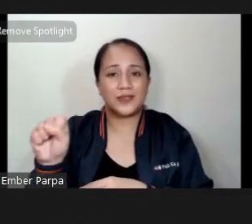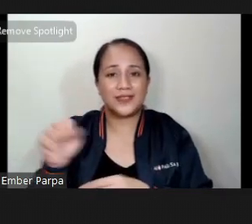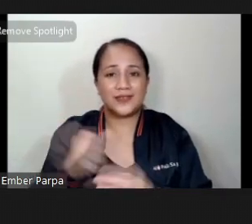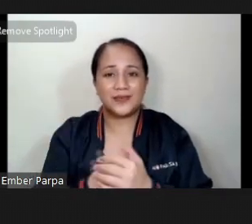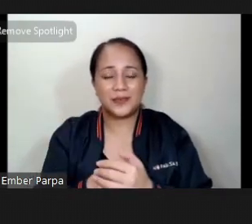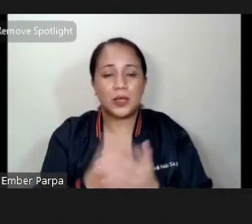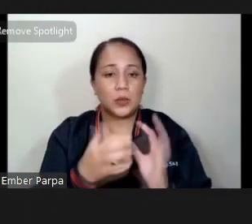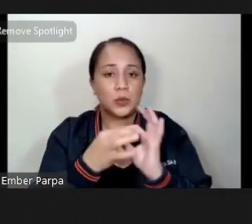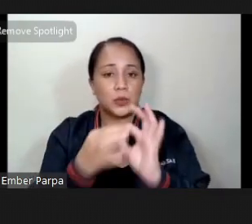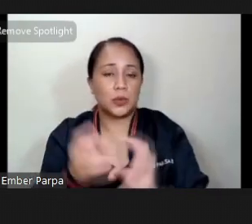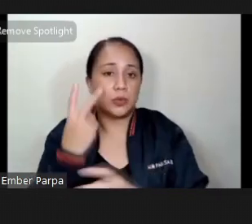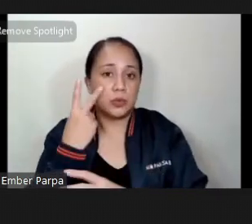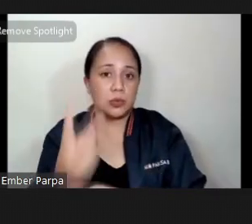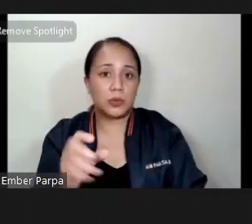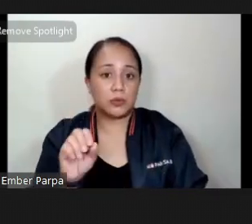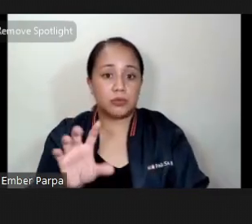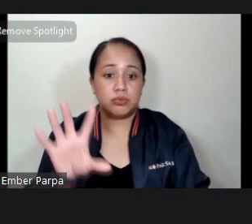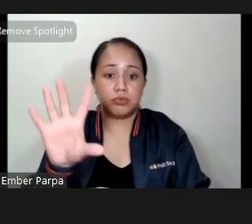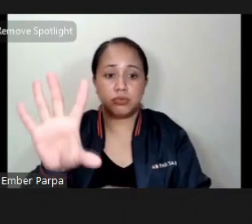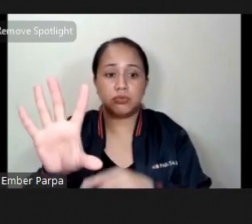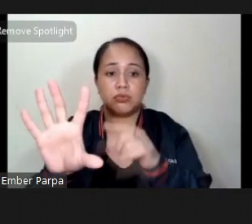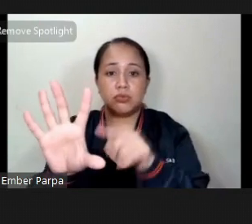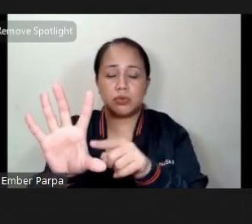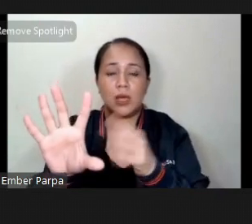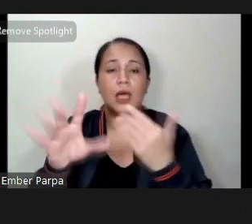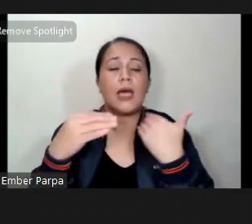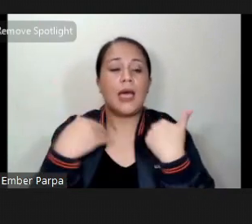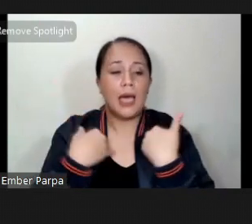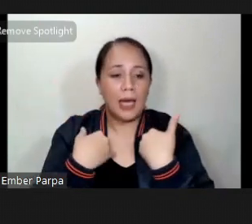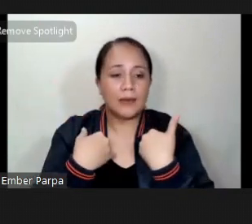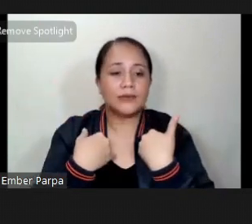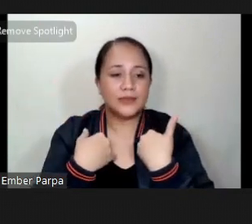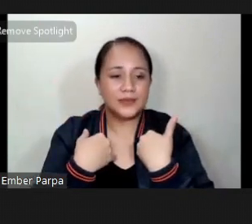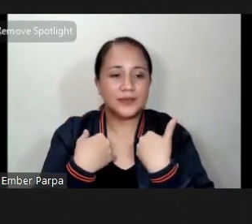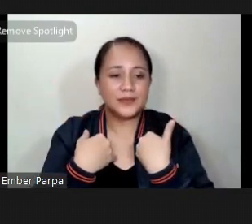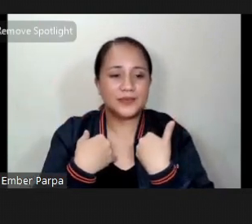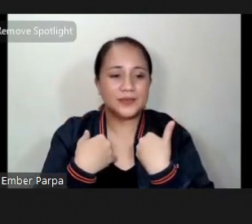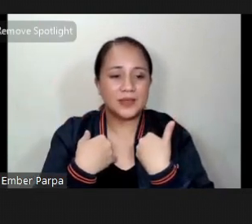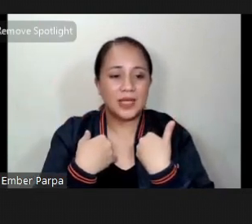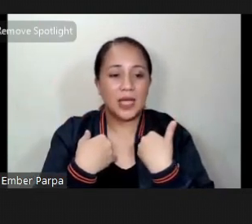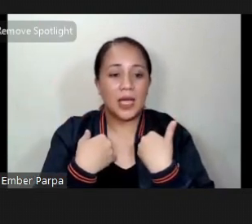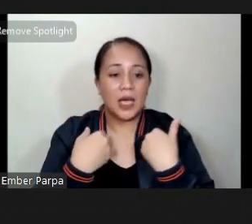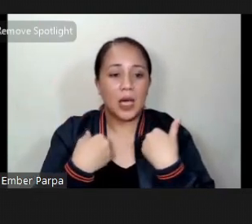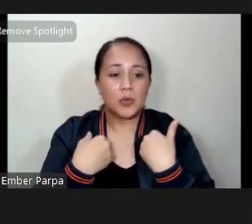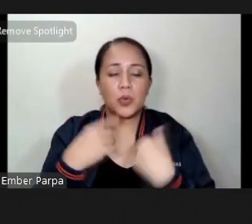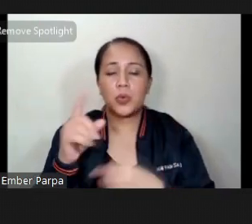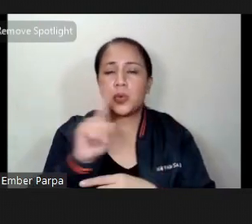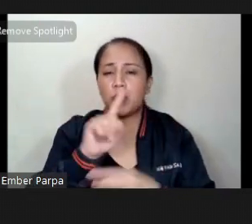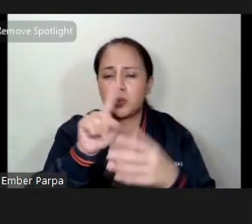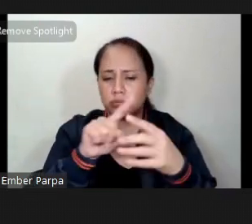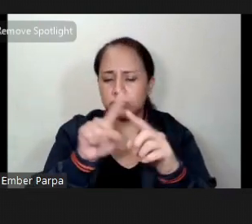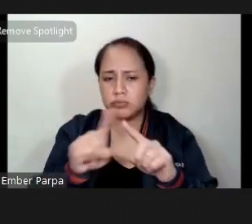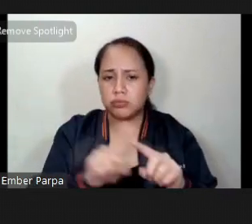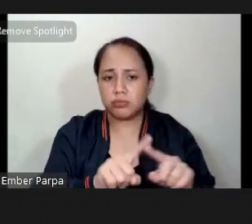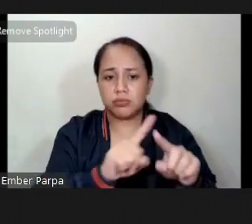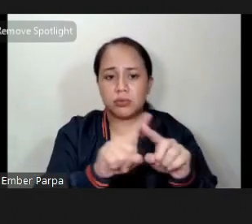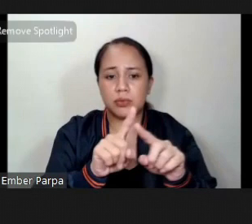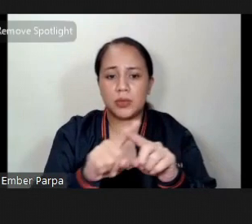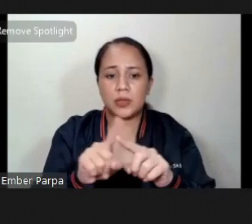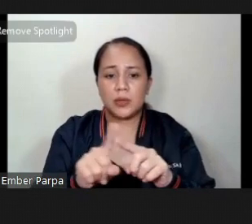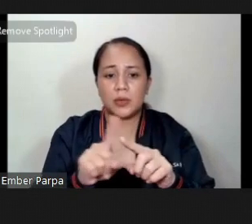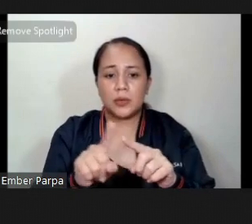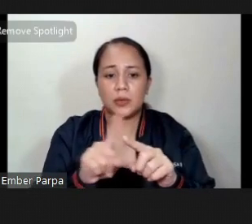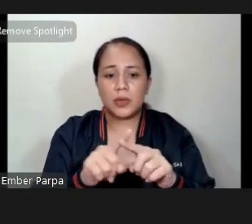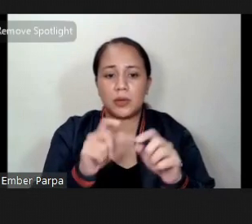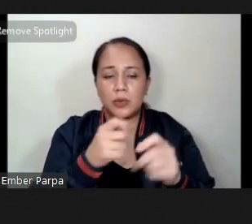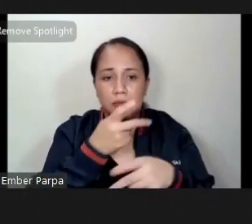base sa ating nakikita sa screen, meron dito, nakasaad dito na ano-ano ang mga dapat o mga katangian na